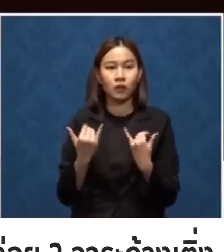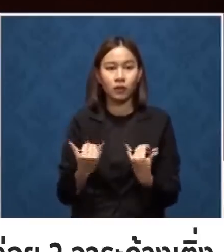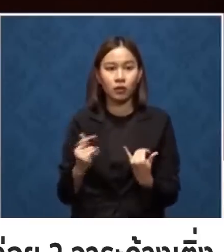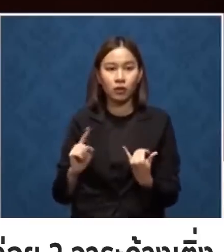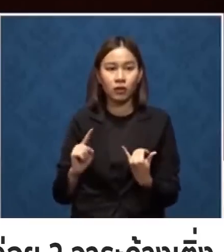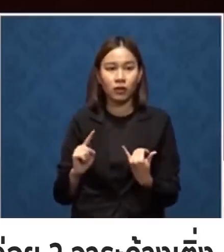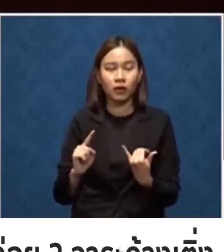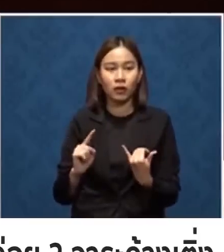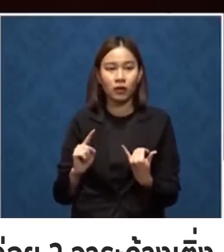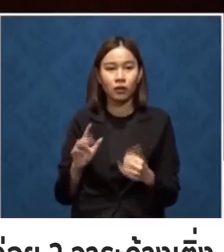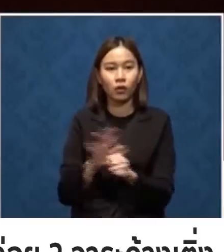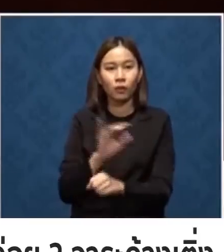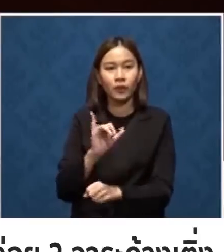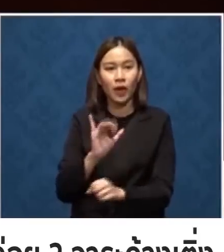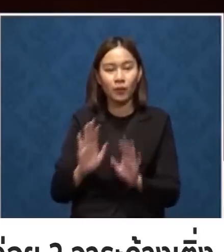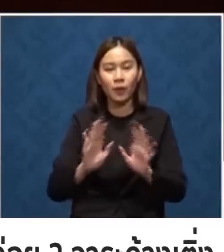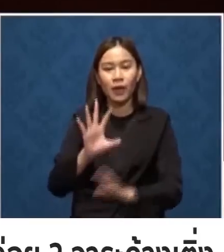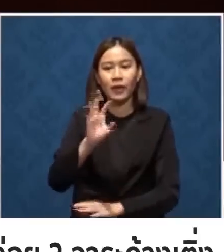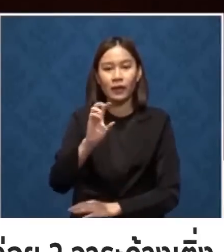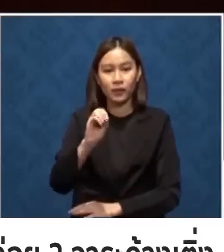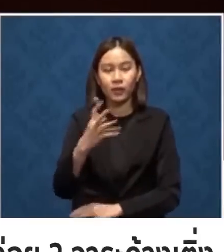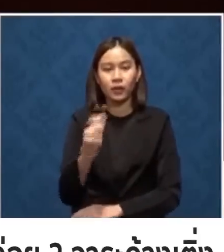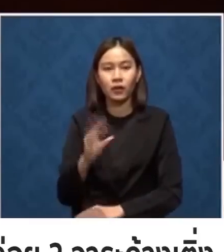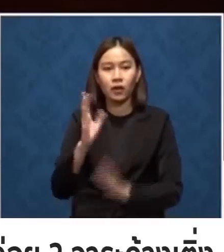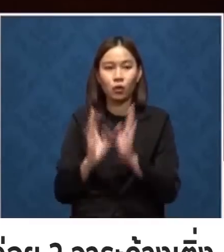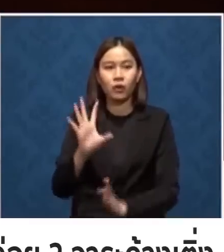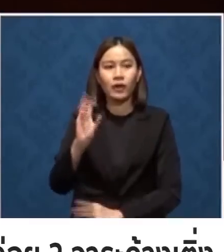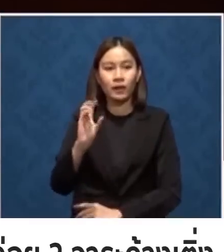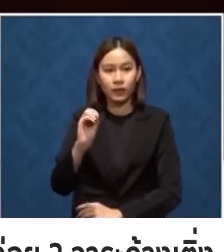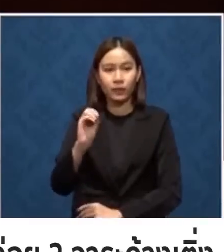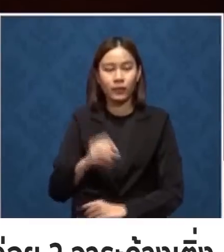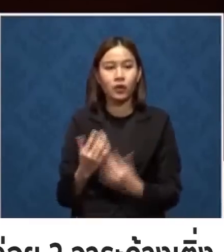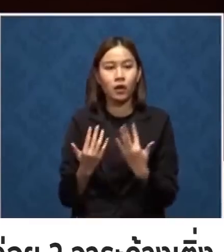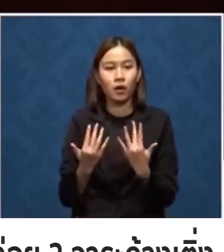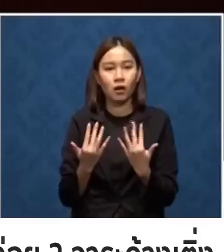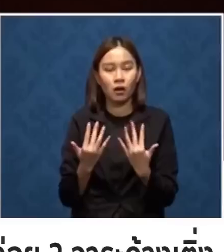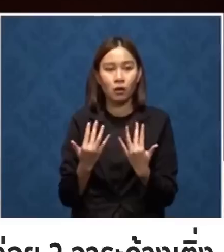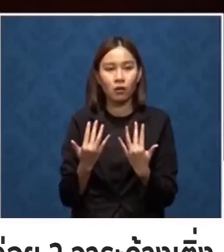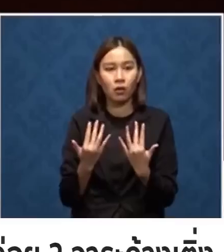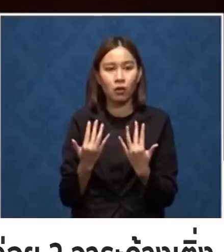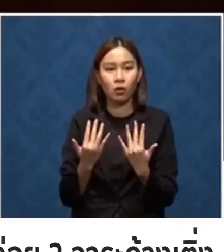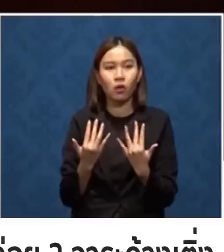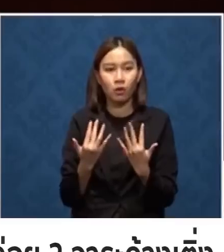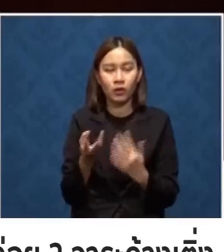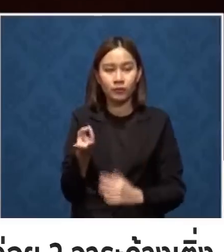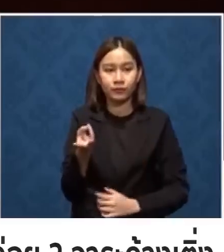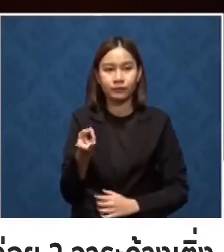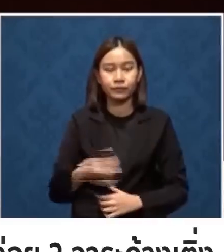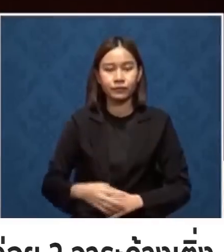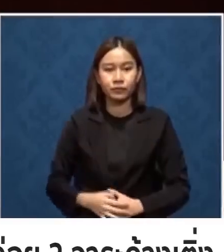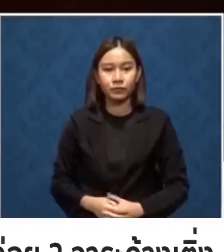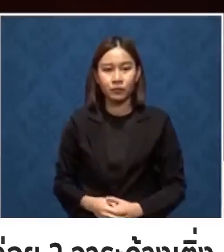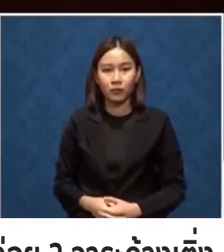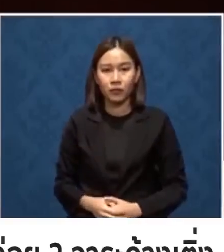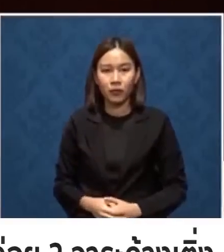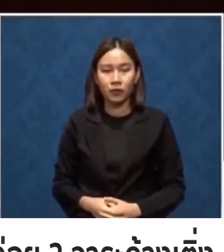ช็คให้ค่ะ บางทีคนเรามันก็เผลอเลยฮะน้องบิวฮะเข้ามานั่งประชุมแล้วนึกเข้าใจว่านี่คือการเปิดประชุมสภาแล้วน